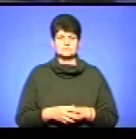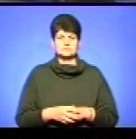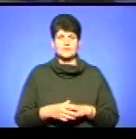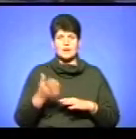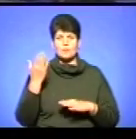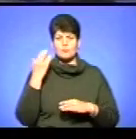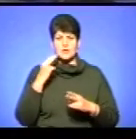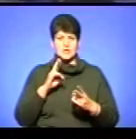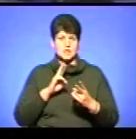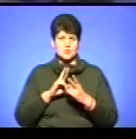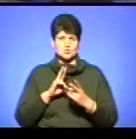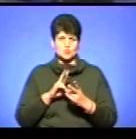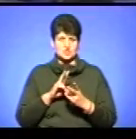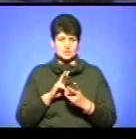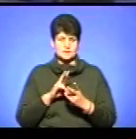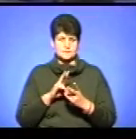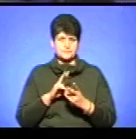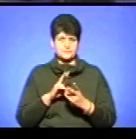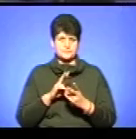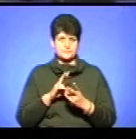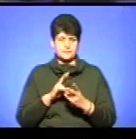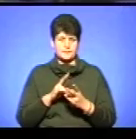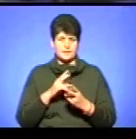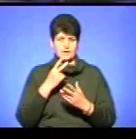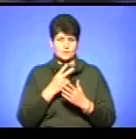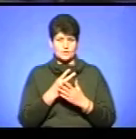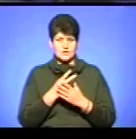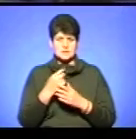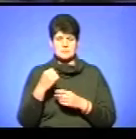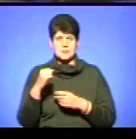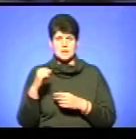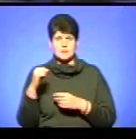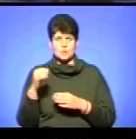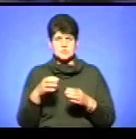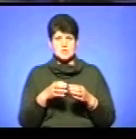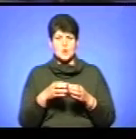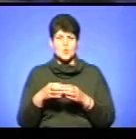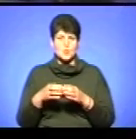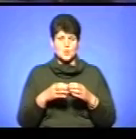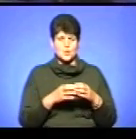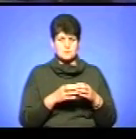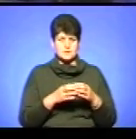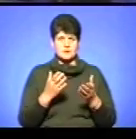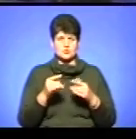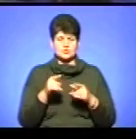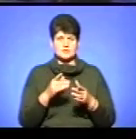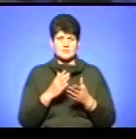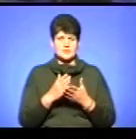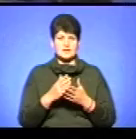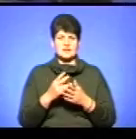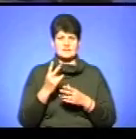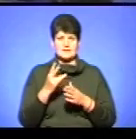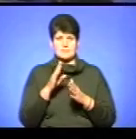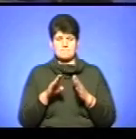Попередня сутичка виявляє переможця там групи, якщо там є дві